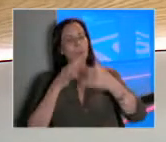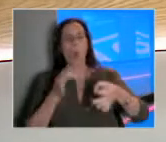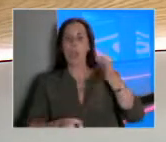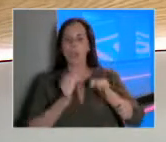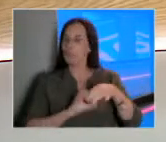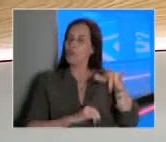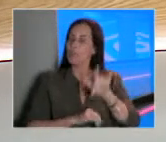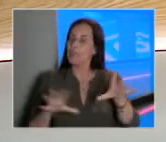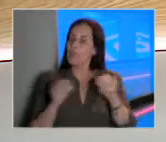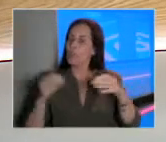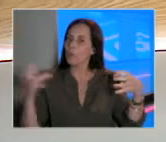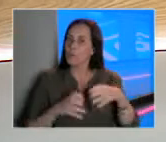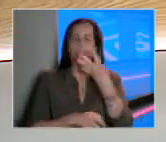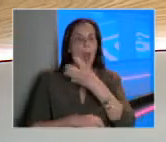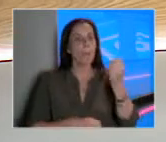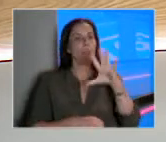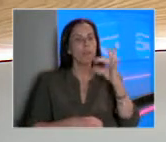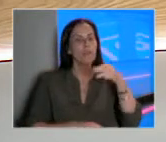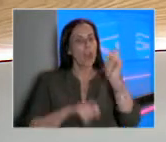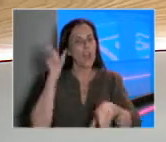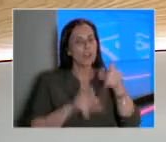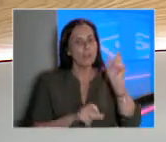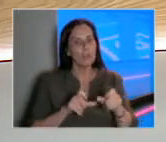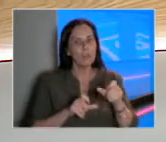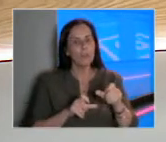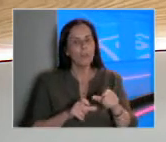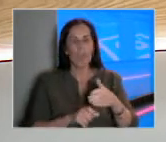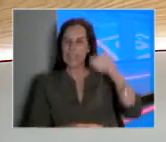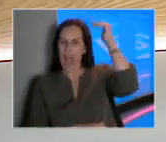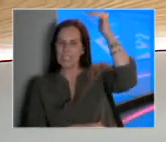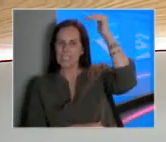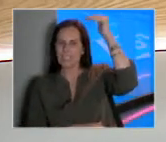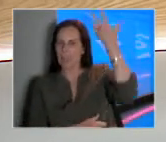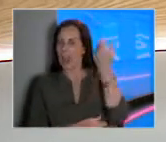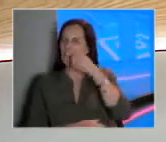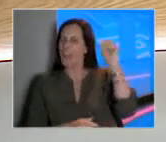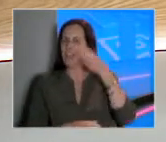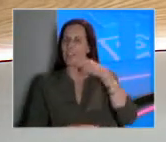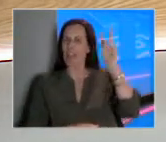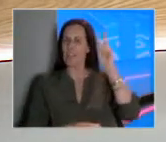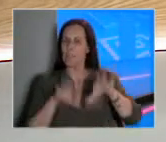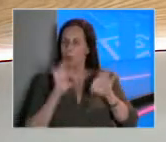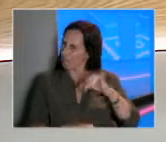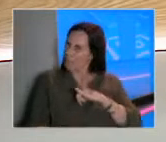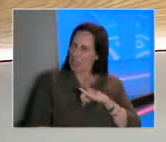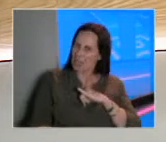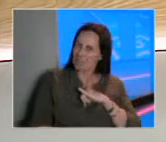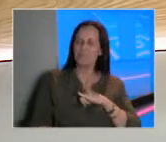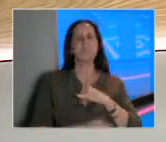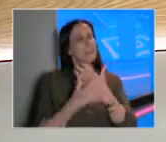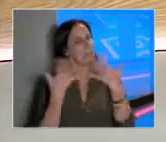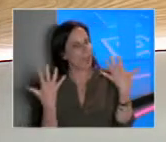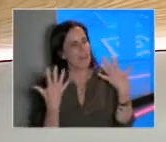הדין שתובע ביחד עם קבוצה של 450 איש את בני גנץ על הפרת הבטחת בחירות. מעניין.